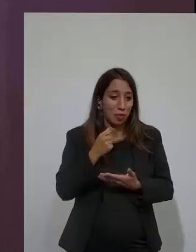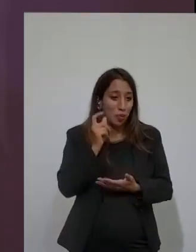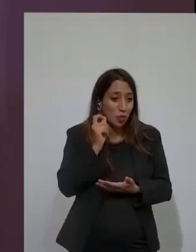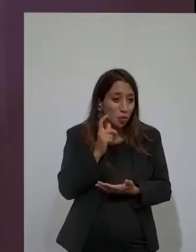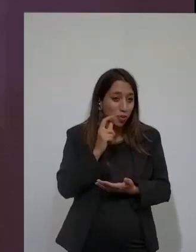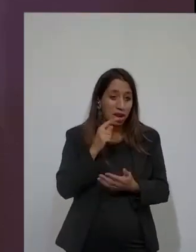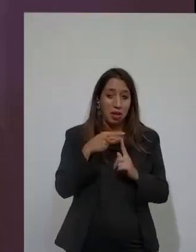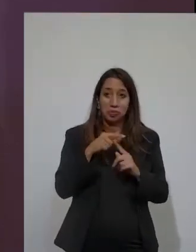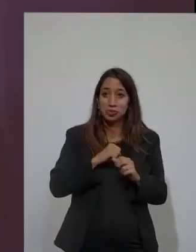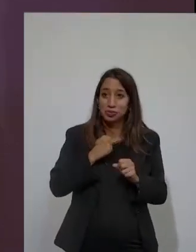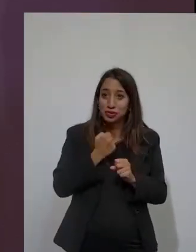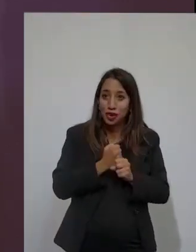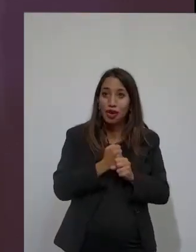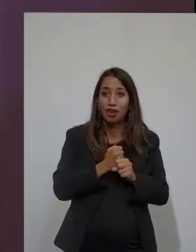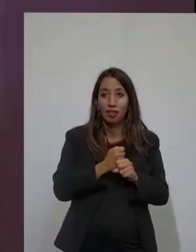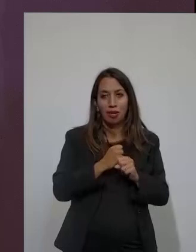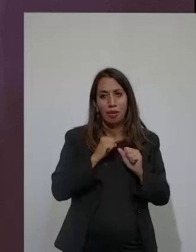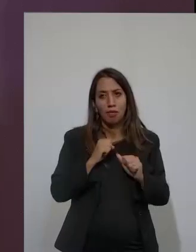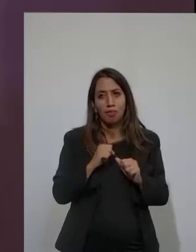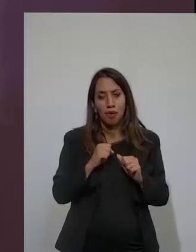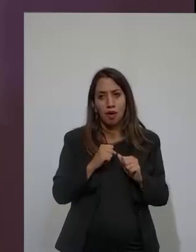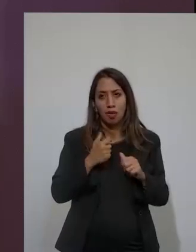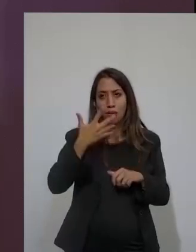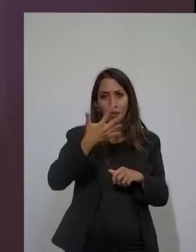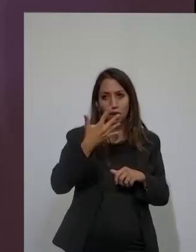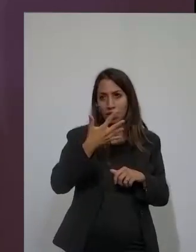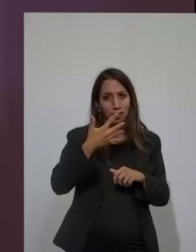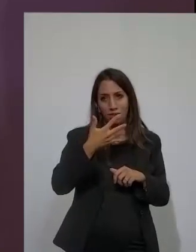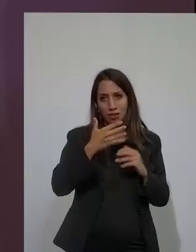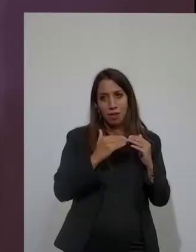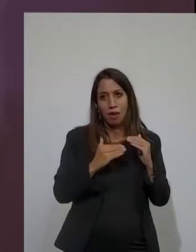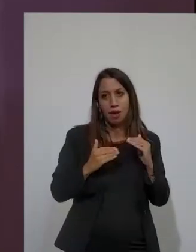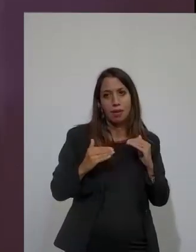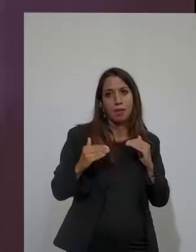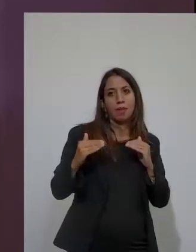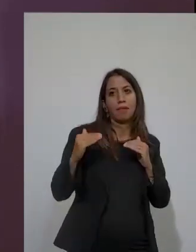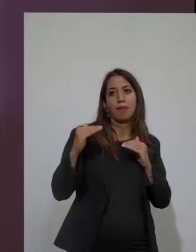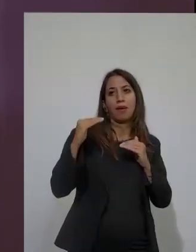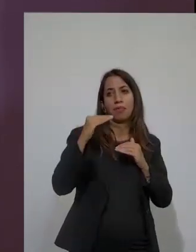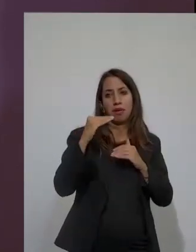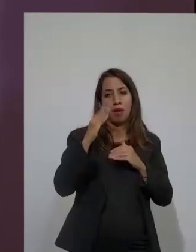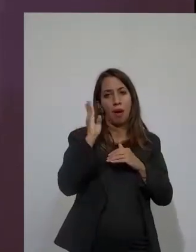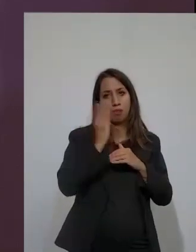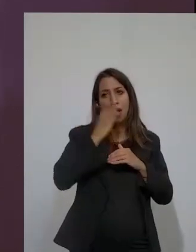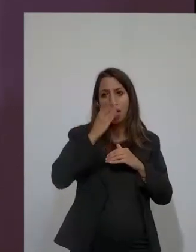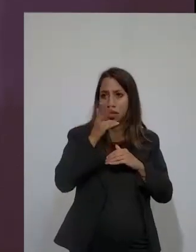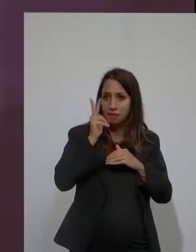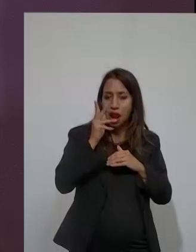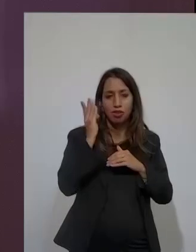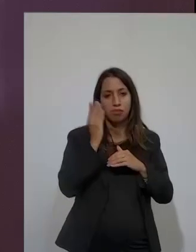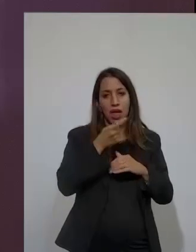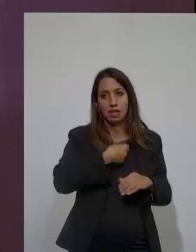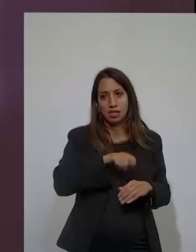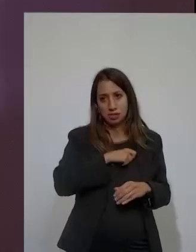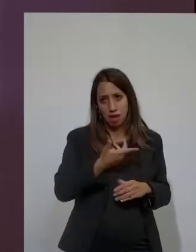storico potrebbe grandiosamente superare in termini di presenze turistiche sia la Francia che la Spagna, poiché mi